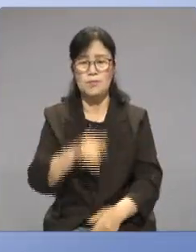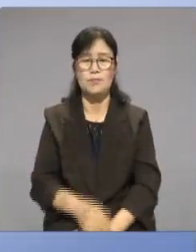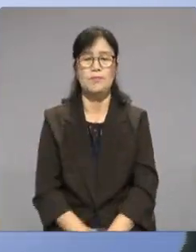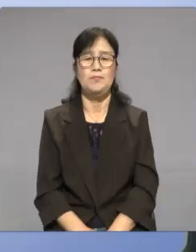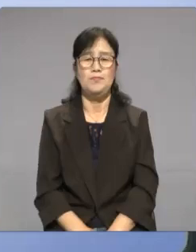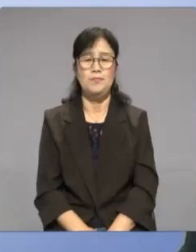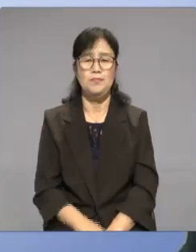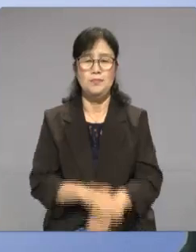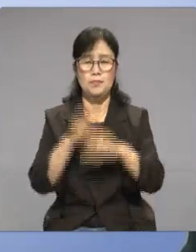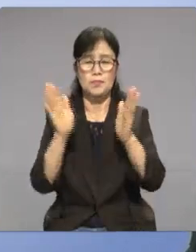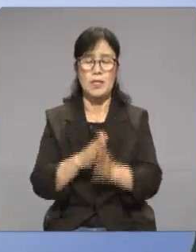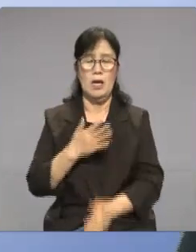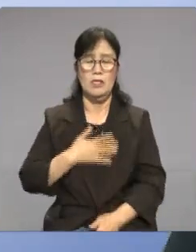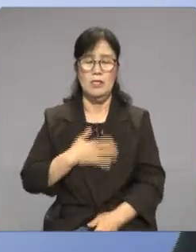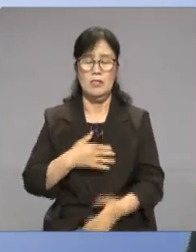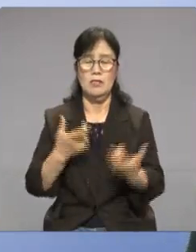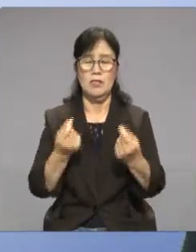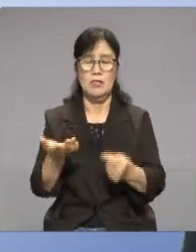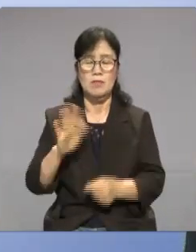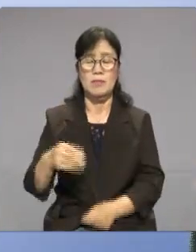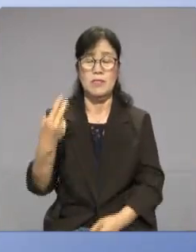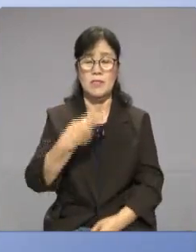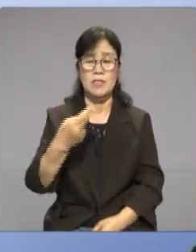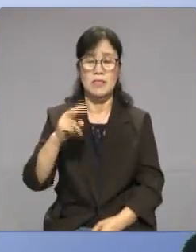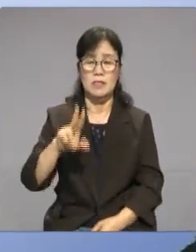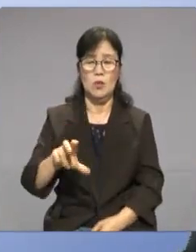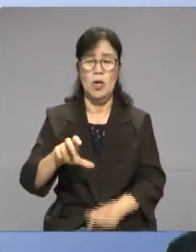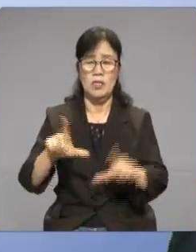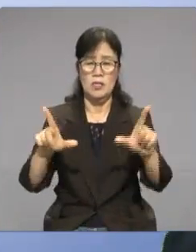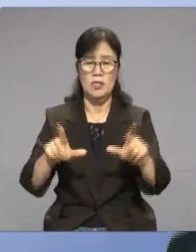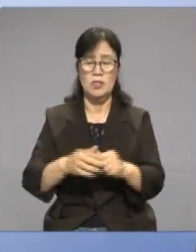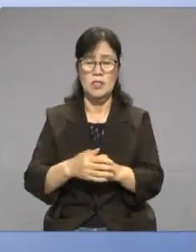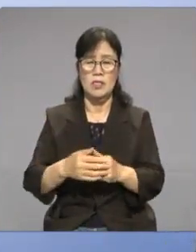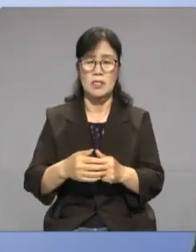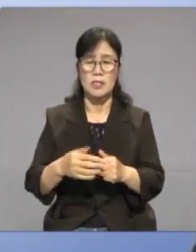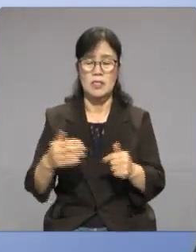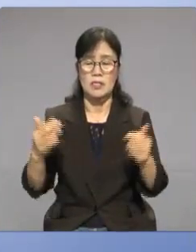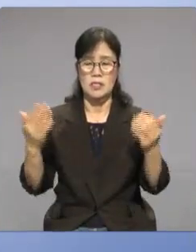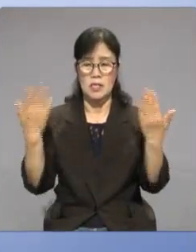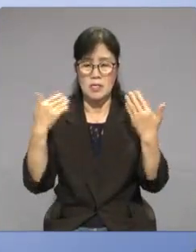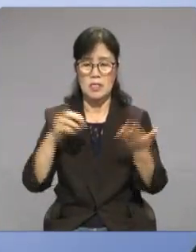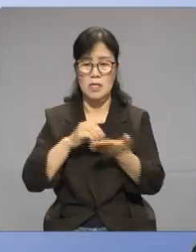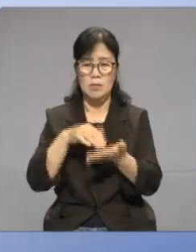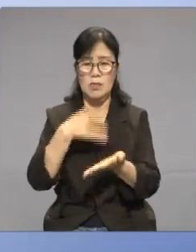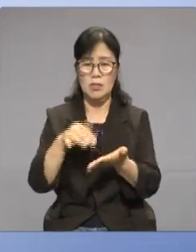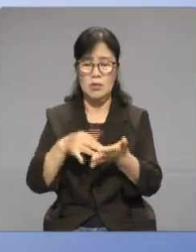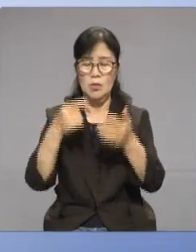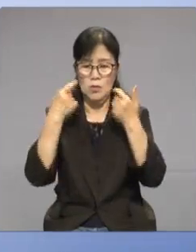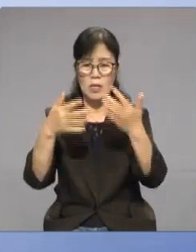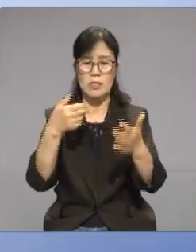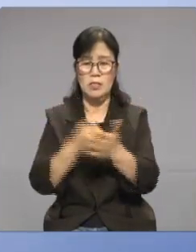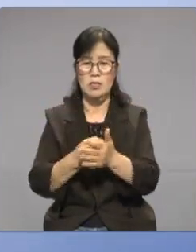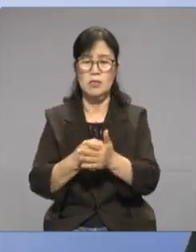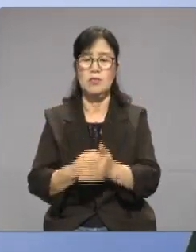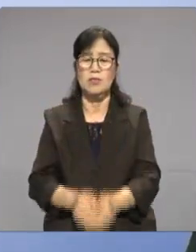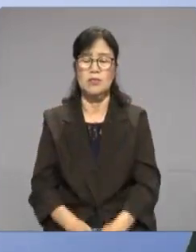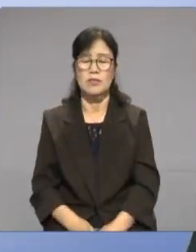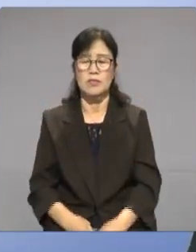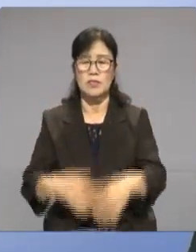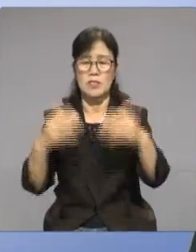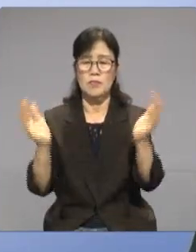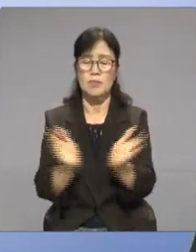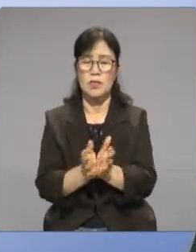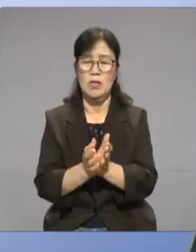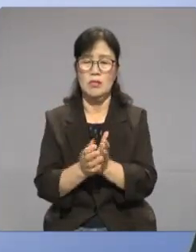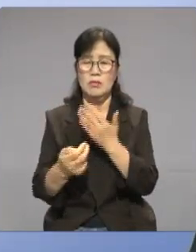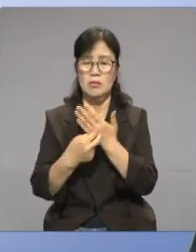다 아시지만 이제 25학년도 그 입학 정원은 확정된 상태입니다.